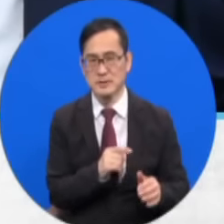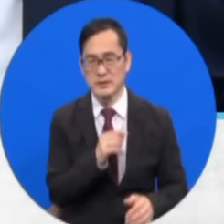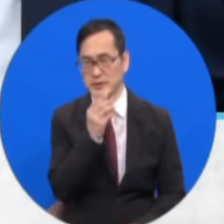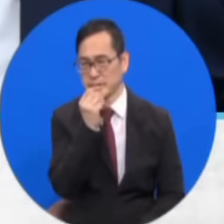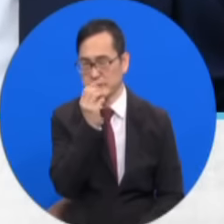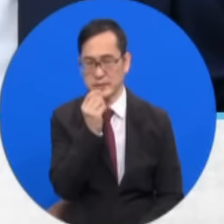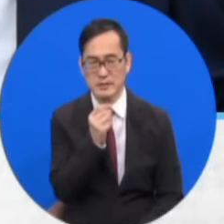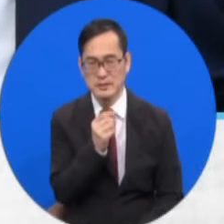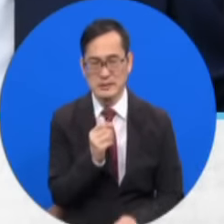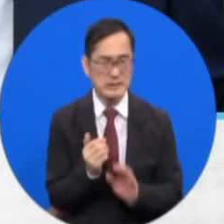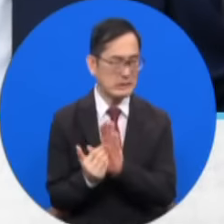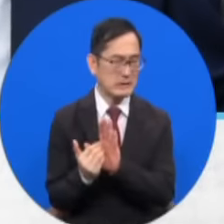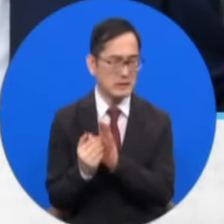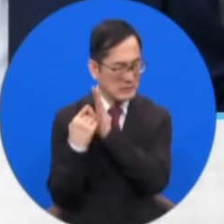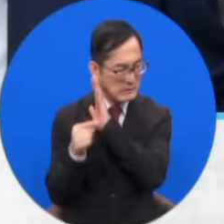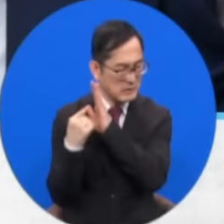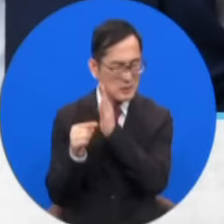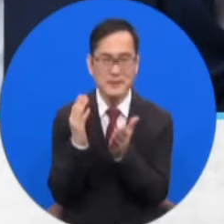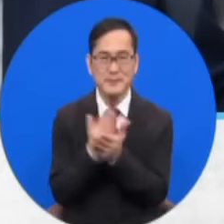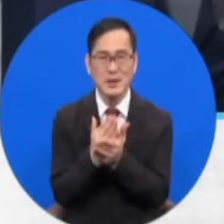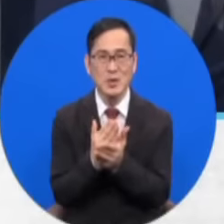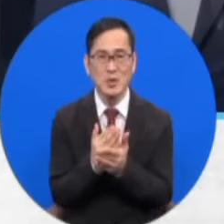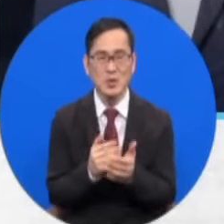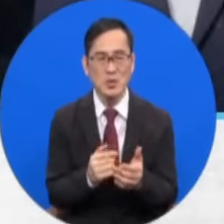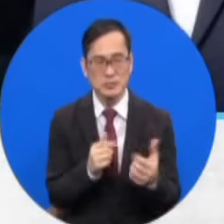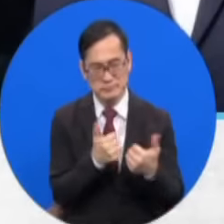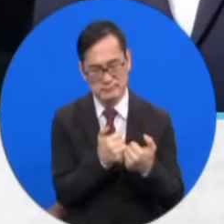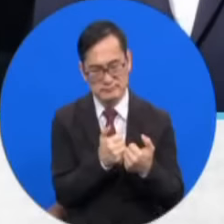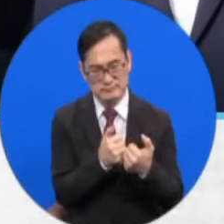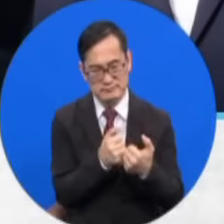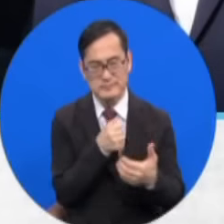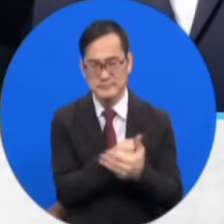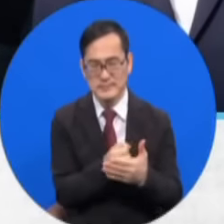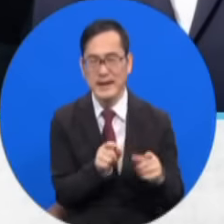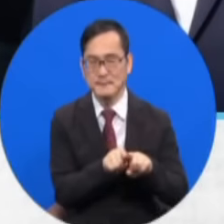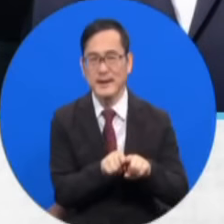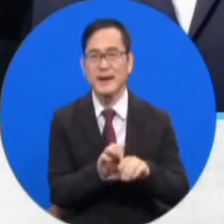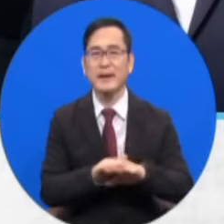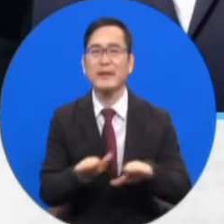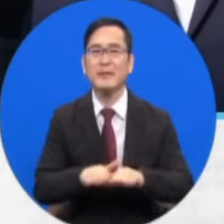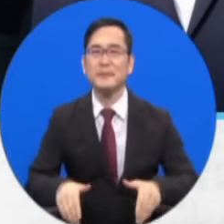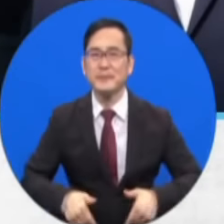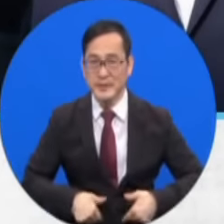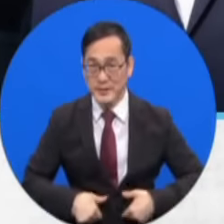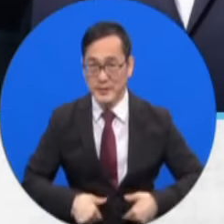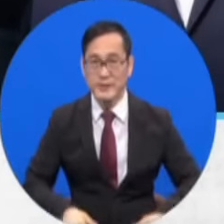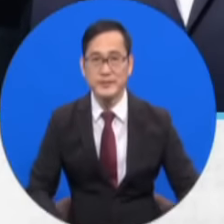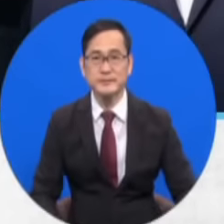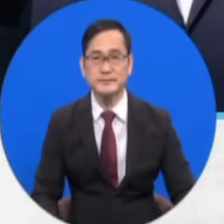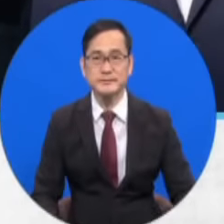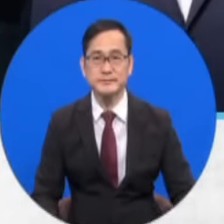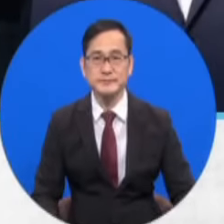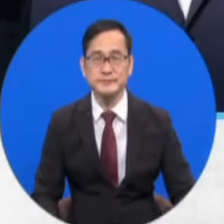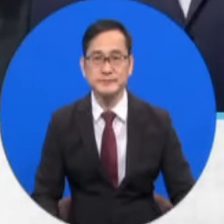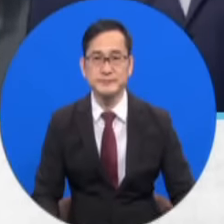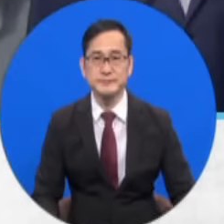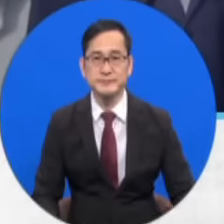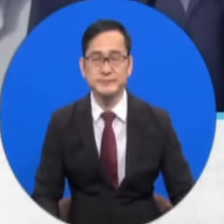문제는 아니고 이건 정면 돌파하면서 가야 된다라는 입장을 갖고 있는 것으로 보여집니다 그렇기 때문에 어 특히 이제